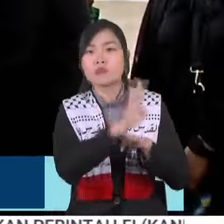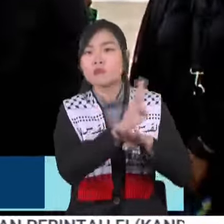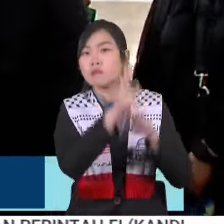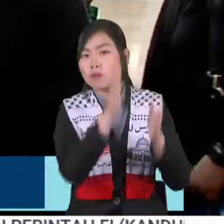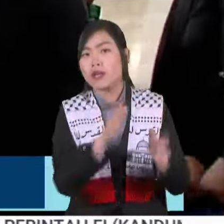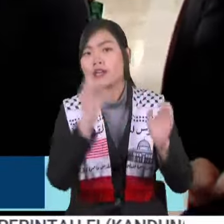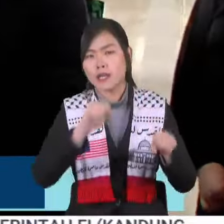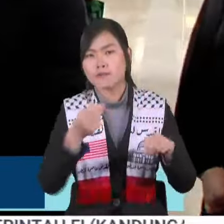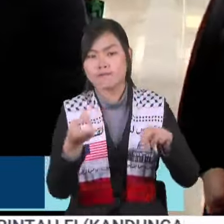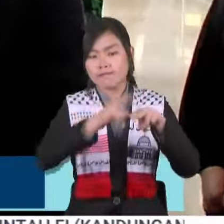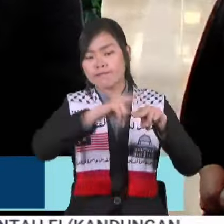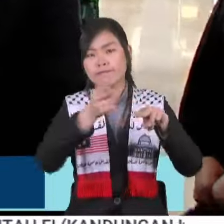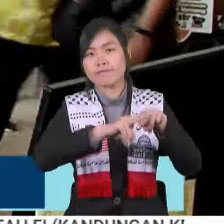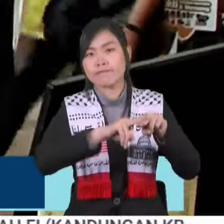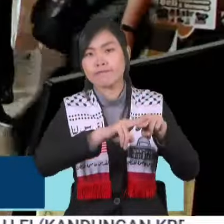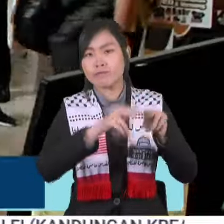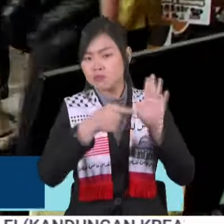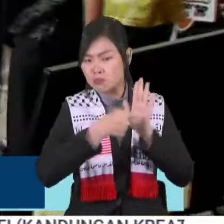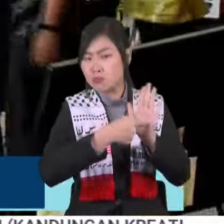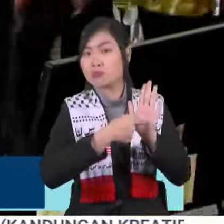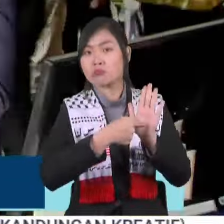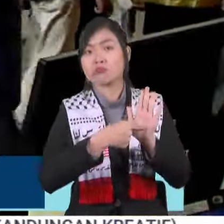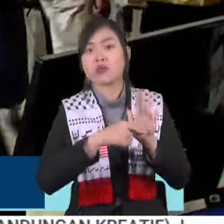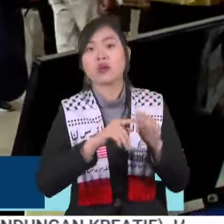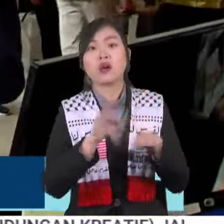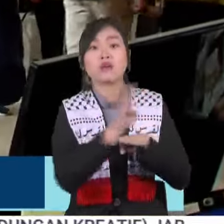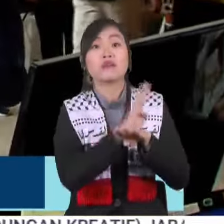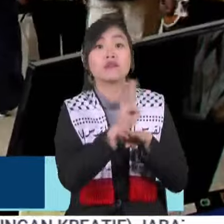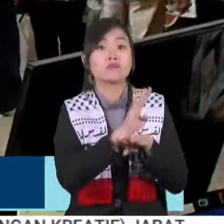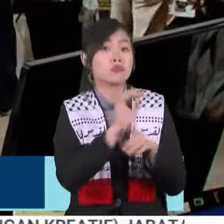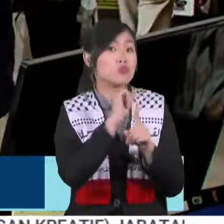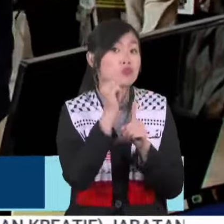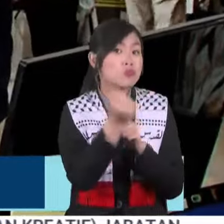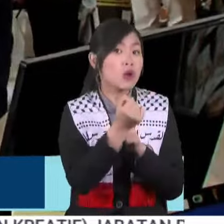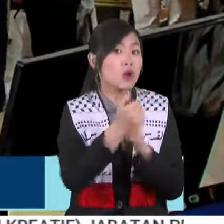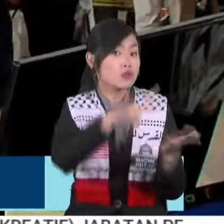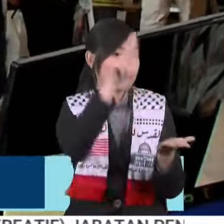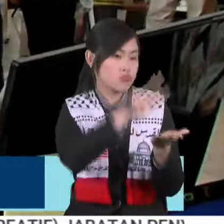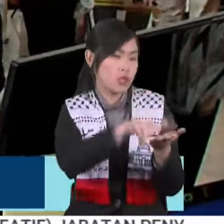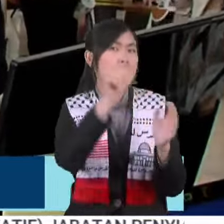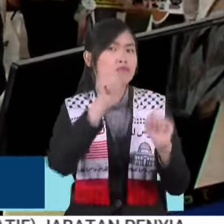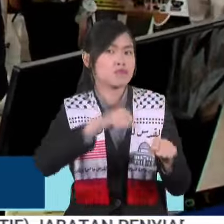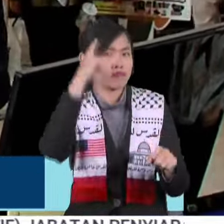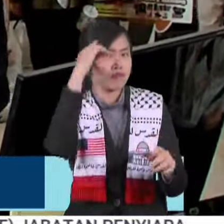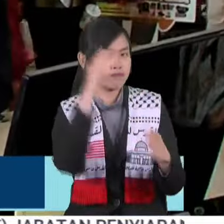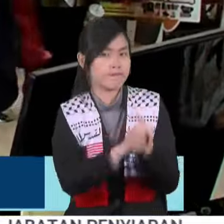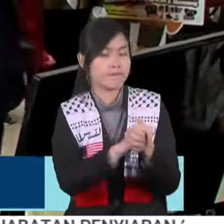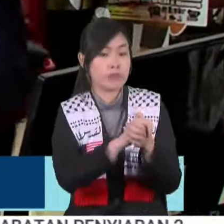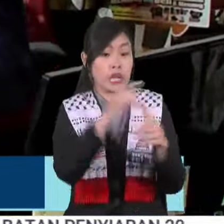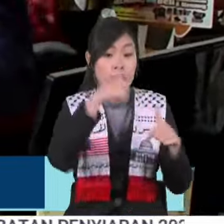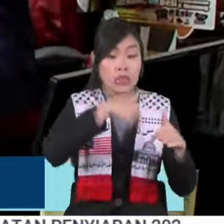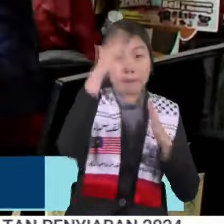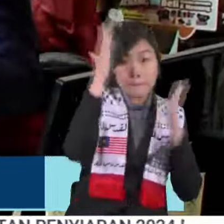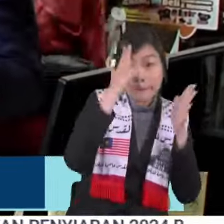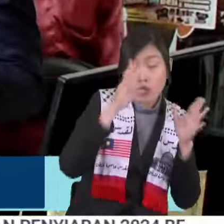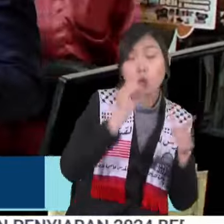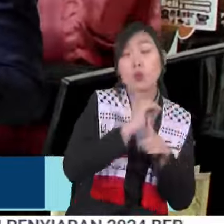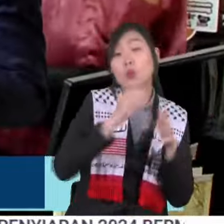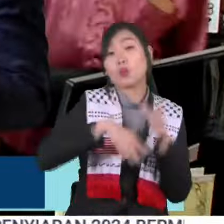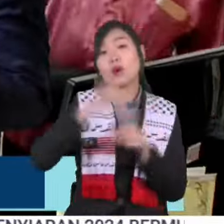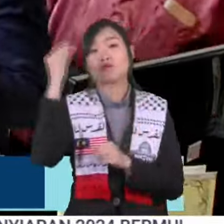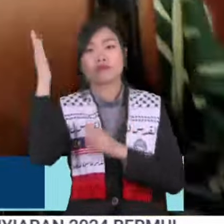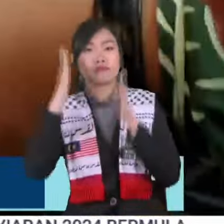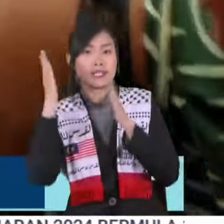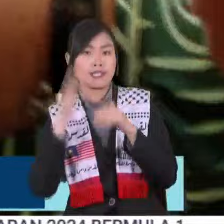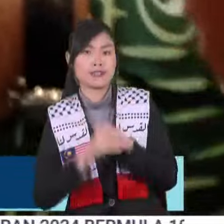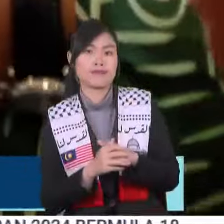usahawan dapat meningkatkan kredibiliti mereka sebagai perusahaan sosial yang diiktiraf dan boleh dipercayai di dalam dan